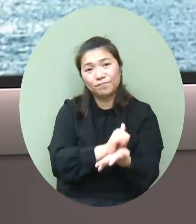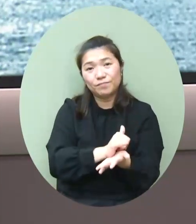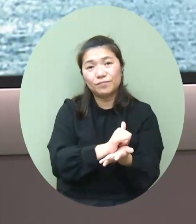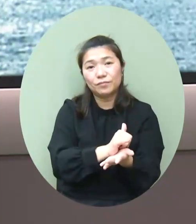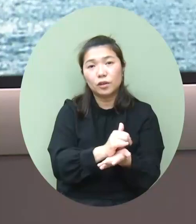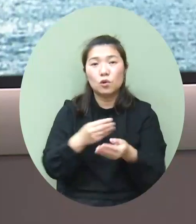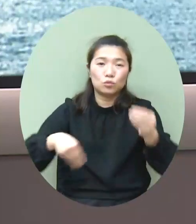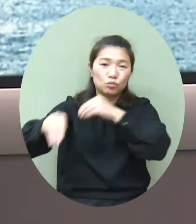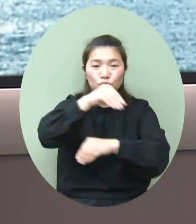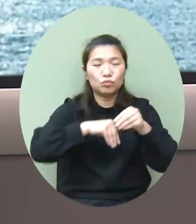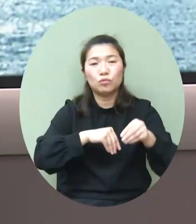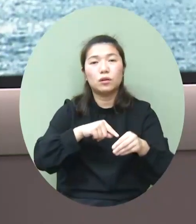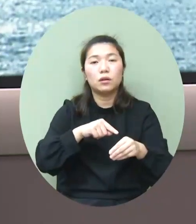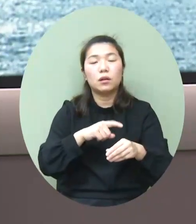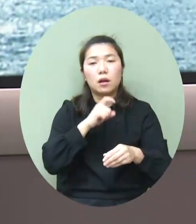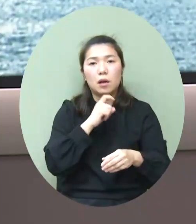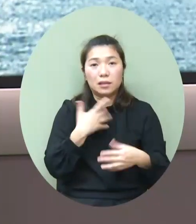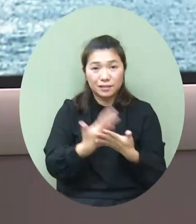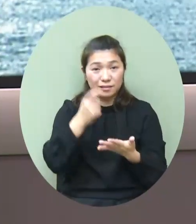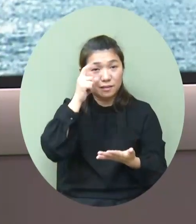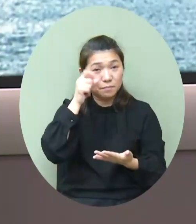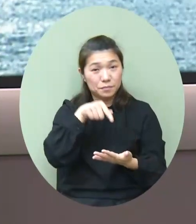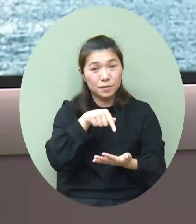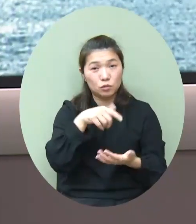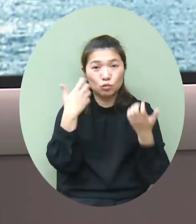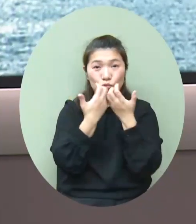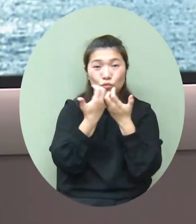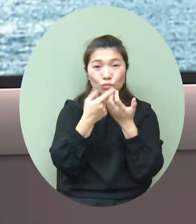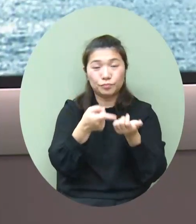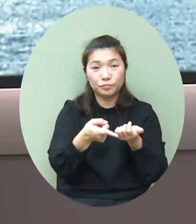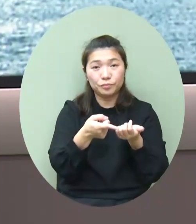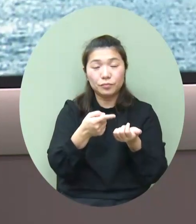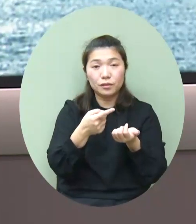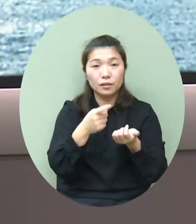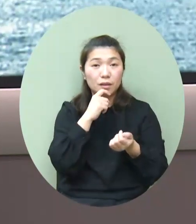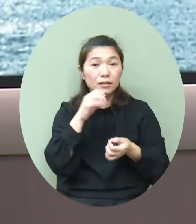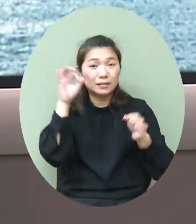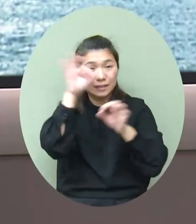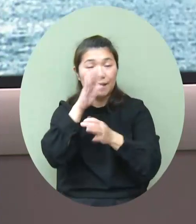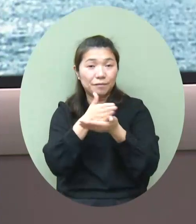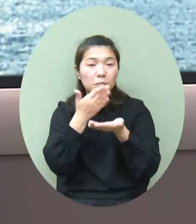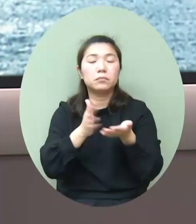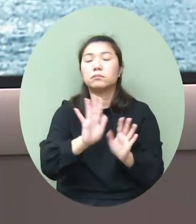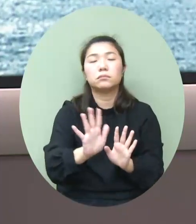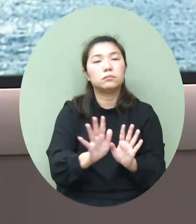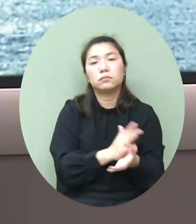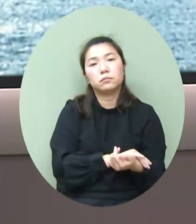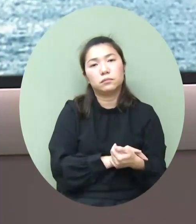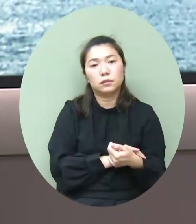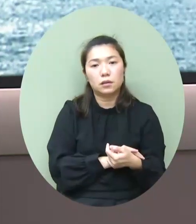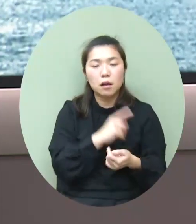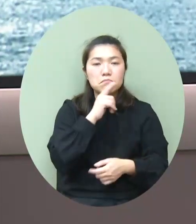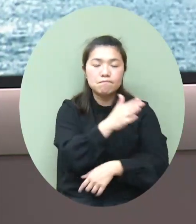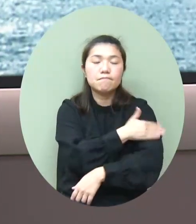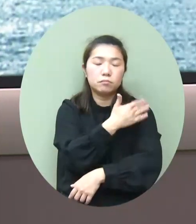一瞬间的一个情况，我们病人不停的流转的。那所以并不是说我们在数据上有